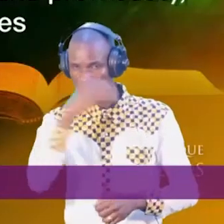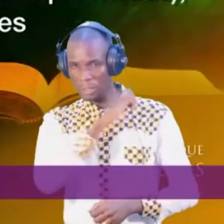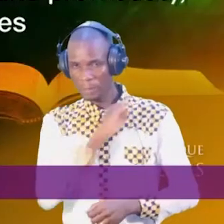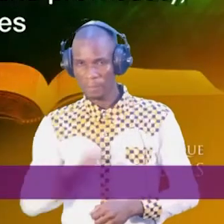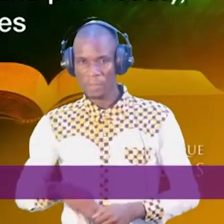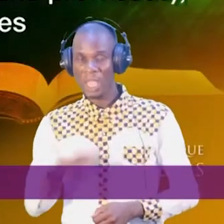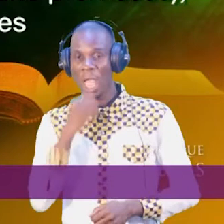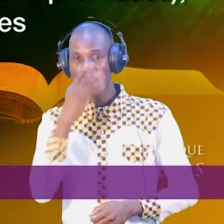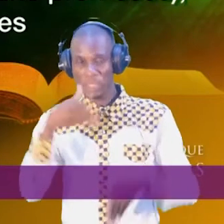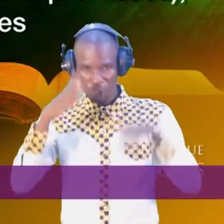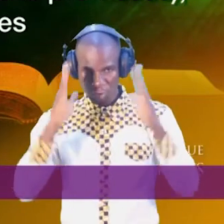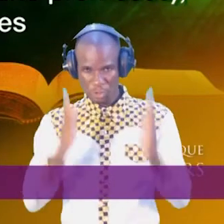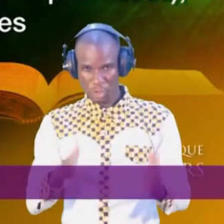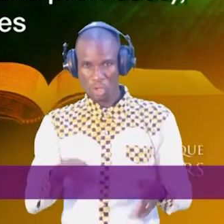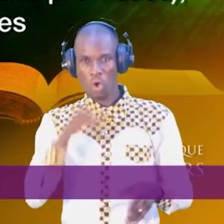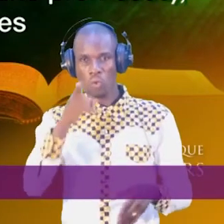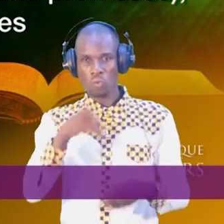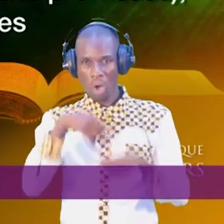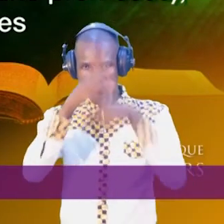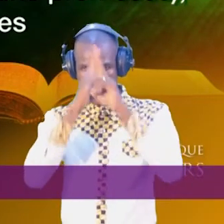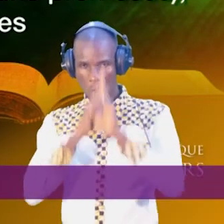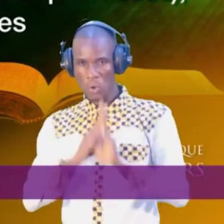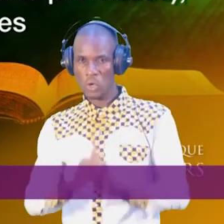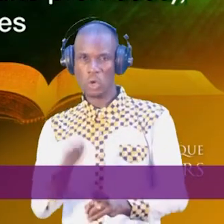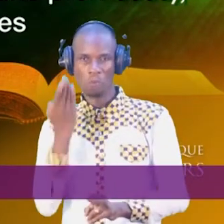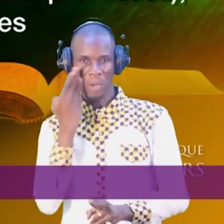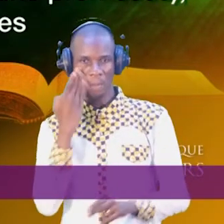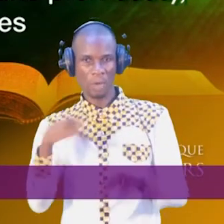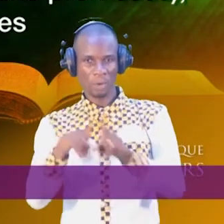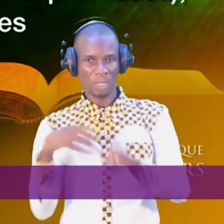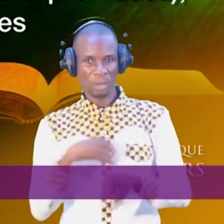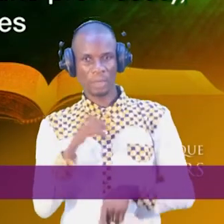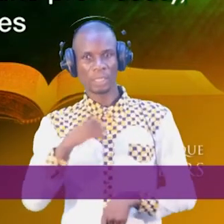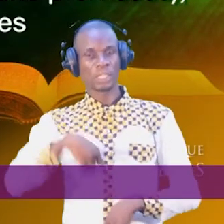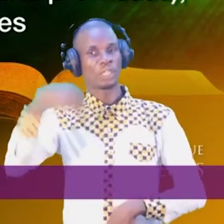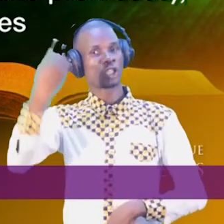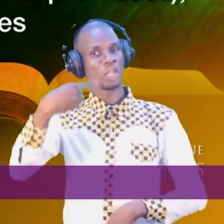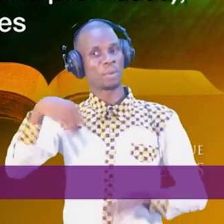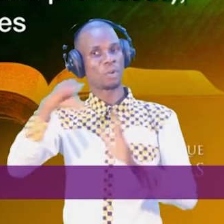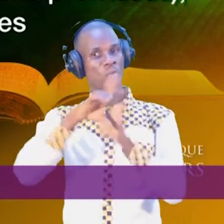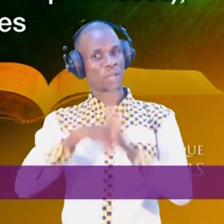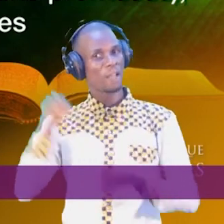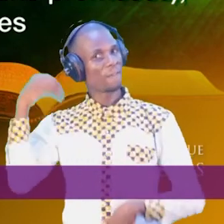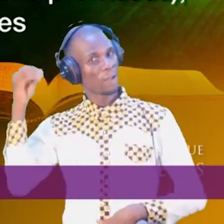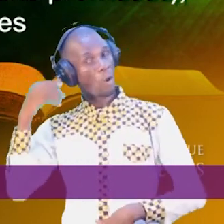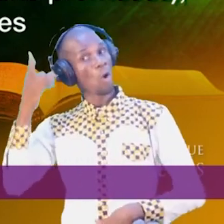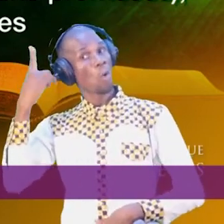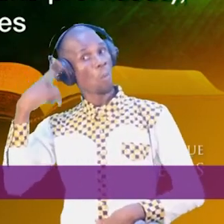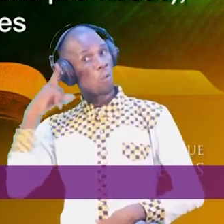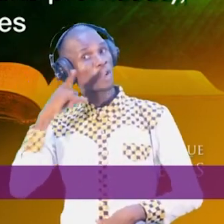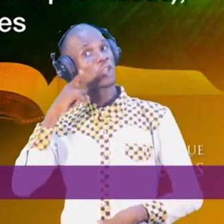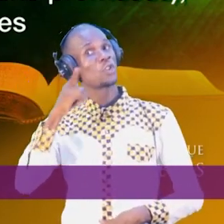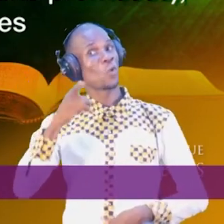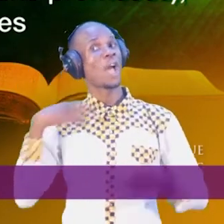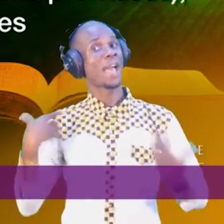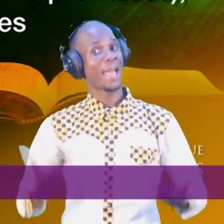koloba boye bana boto sababoti na bino na kolanda nkolo pamba te yango ezali sembo miene tata wayo pe mama